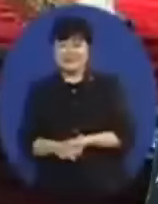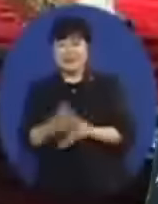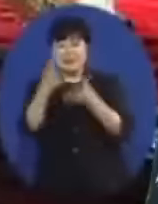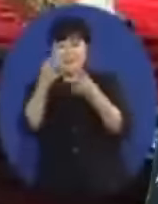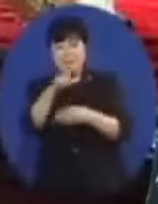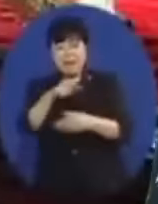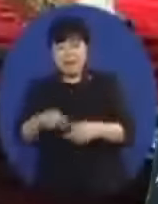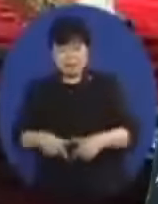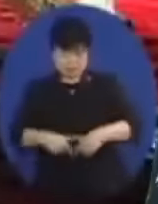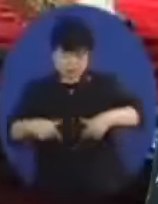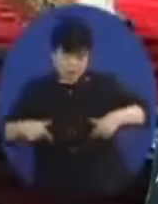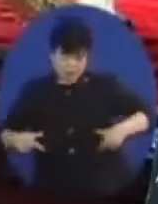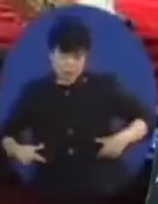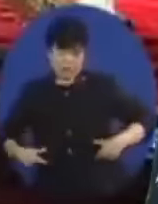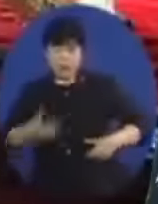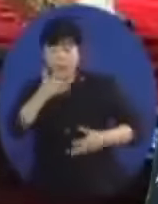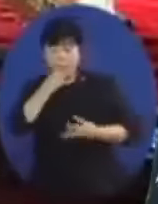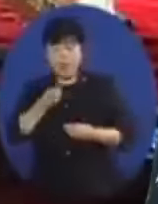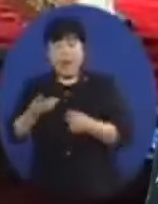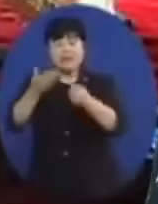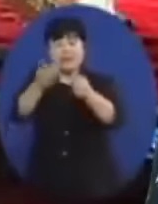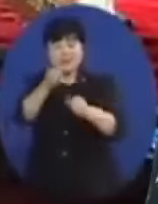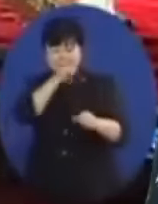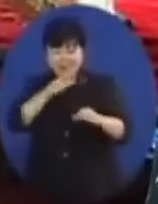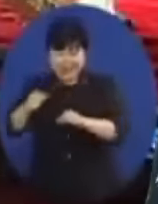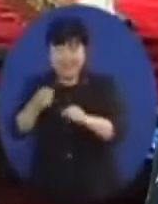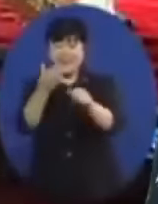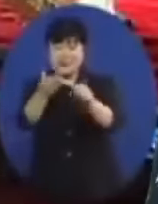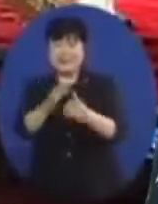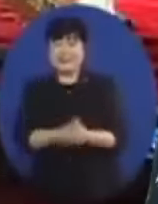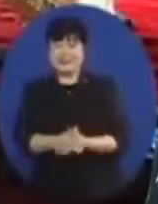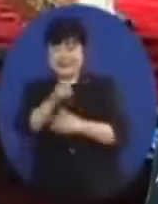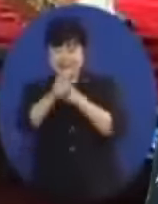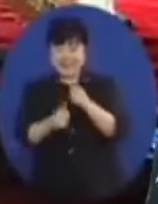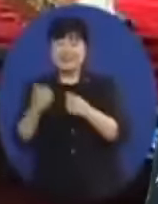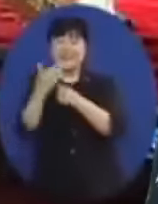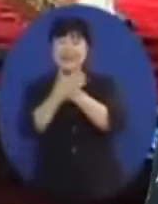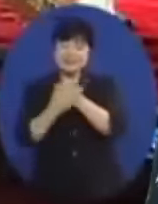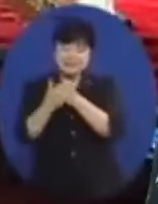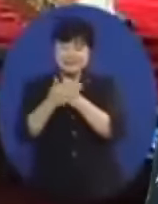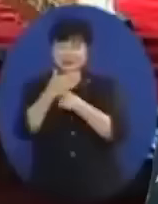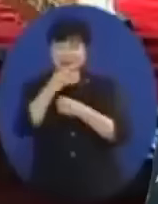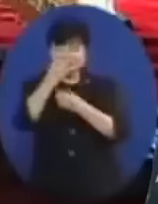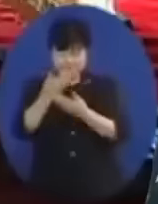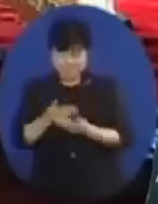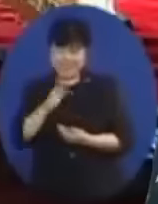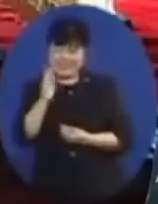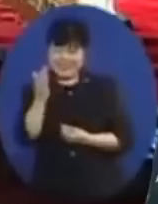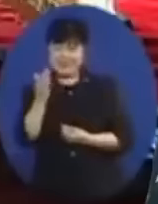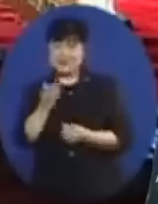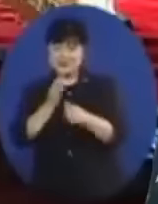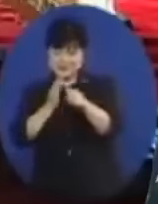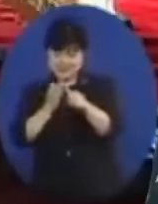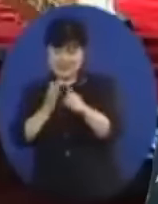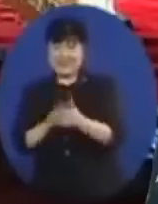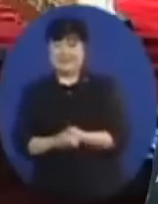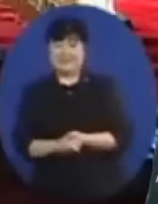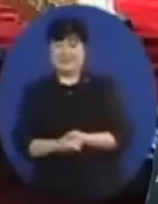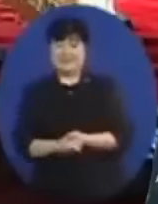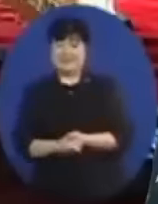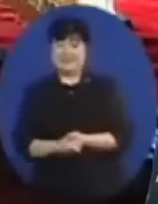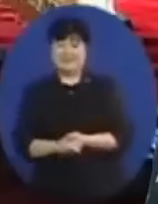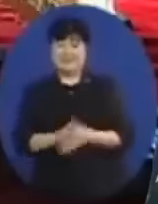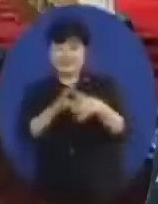마음이 너그러운 자로서 복을 많이 빌고 선을 많이 행해서 하나님의 은총과 축복을 많이 받는 사람이 되고